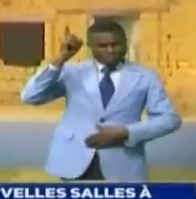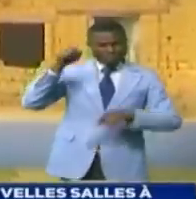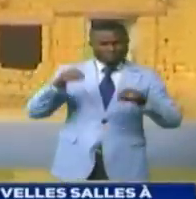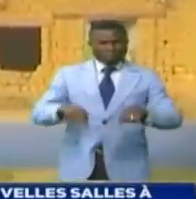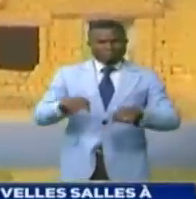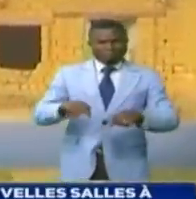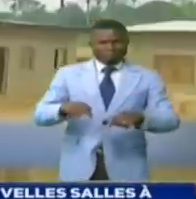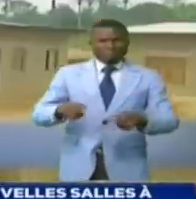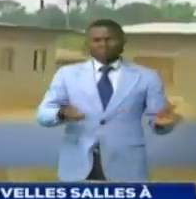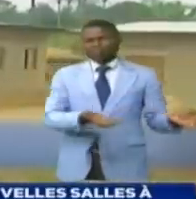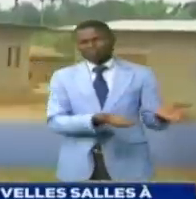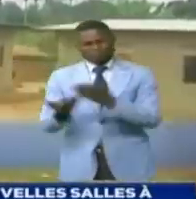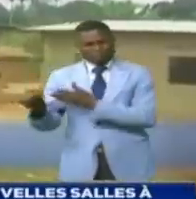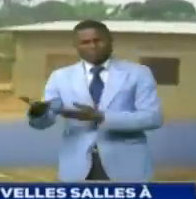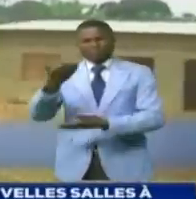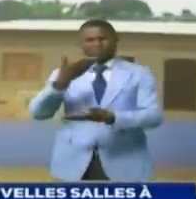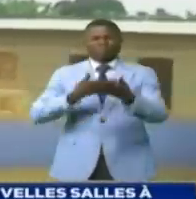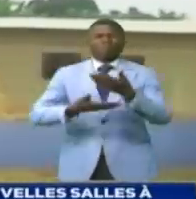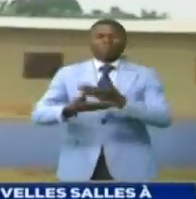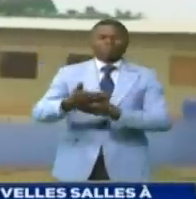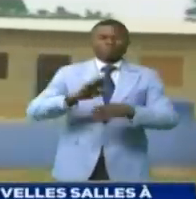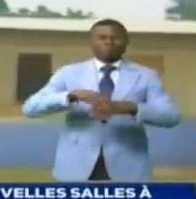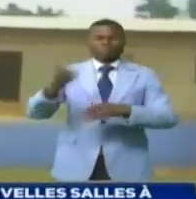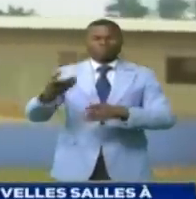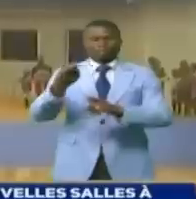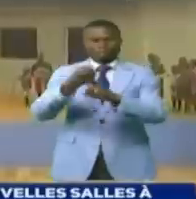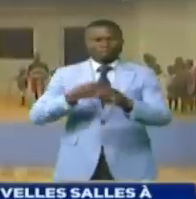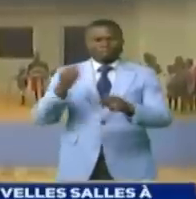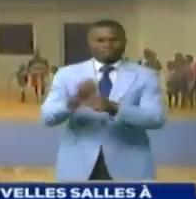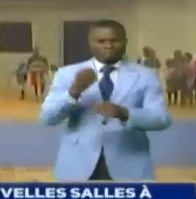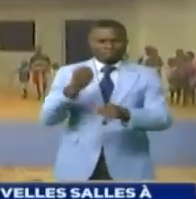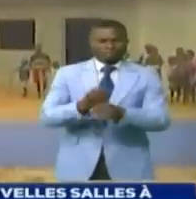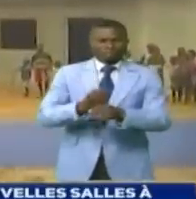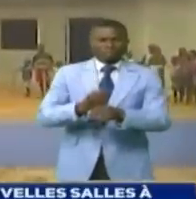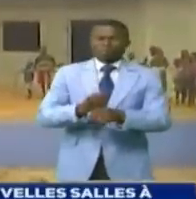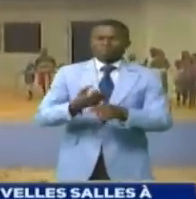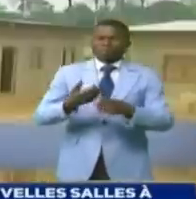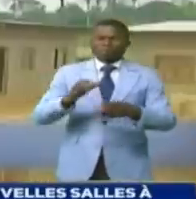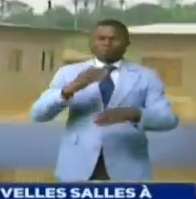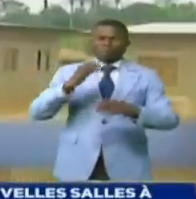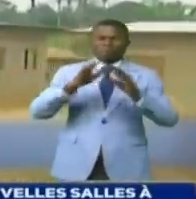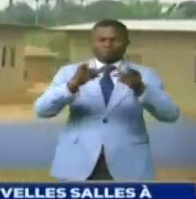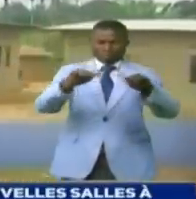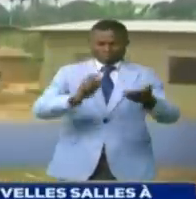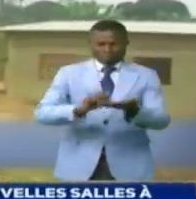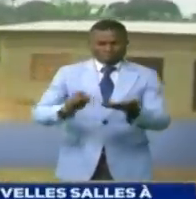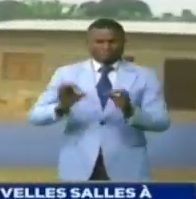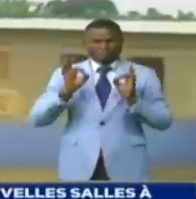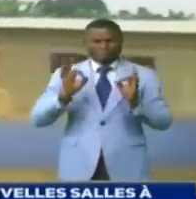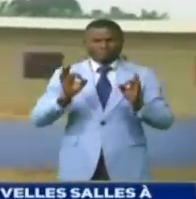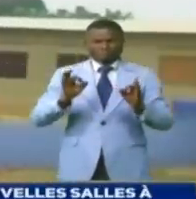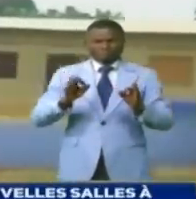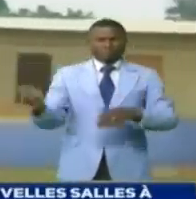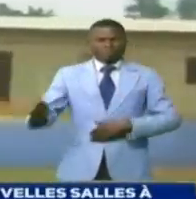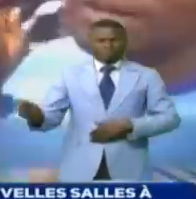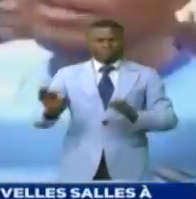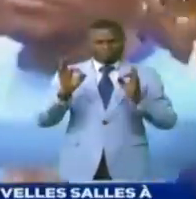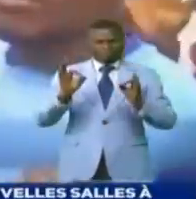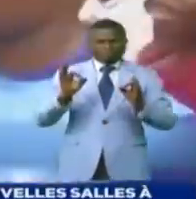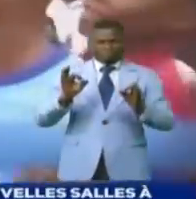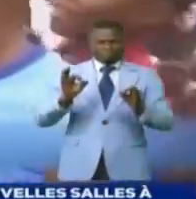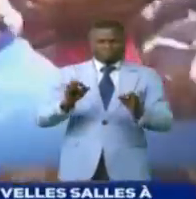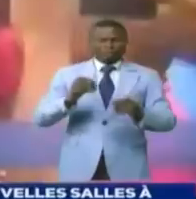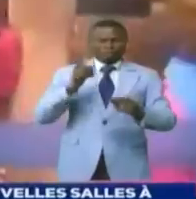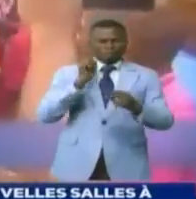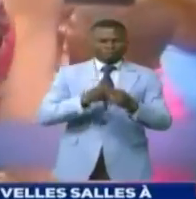été rasés. Voici, après quelques mois de travaux seulement, de nouvelles salles de classe et des latrines en